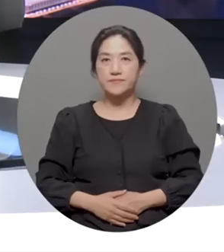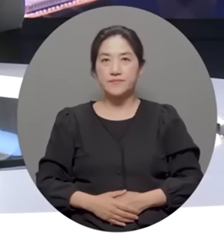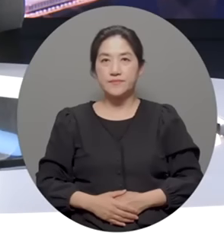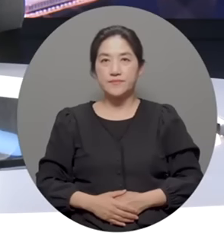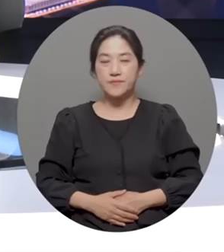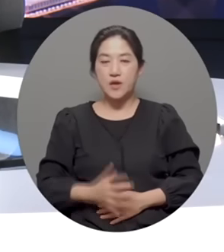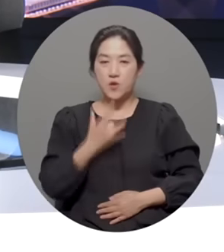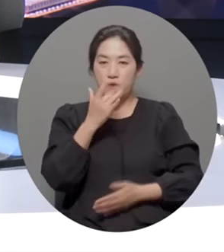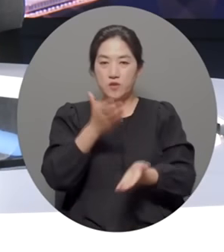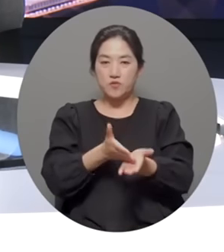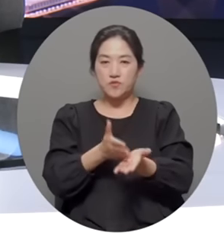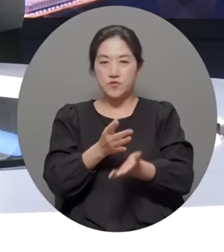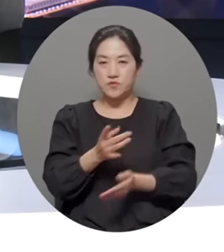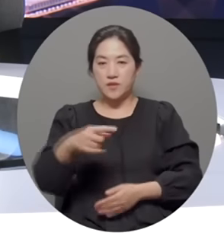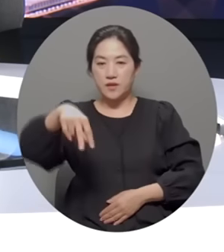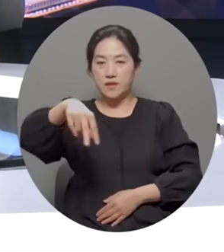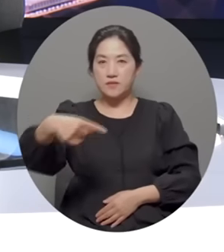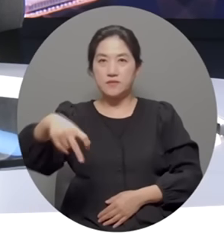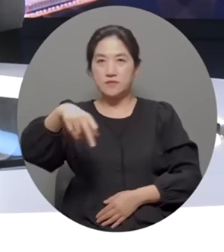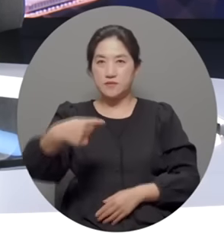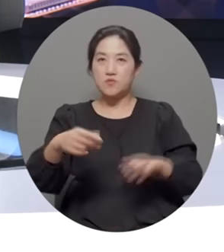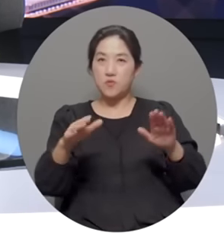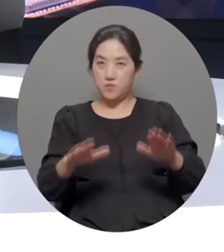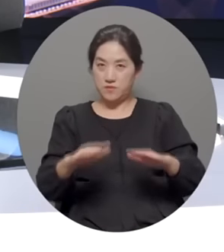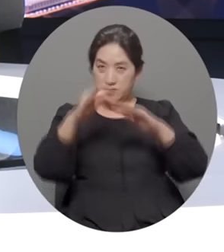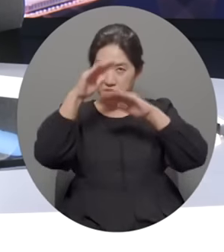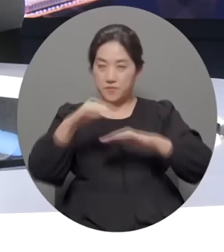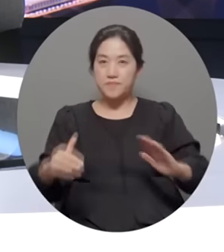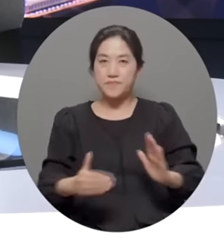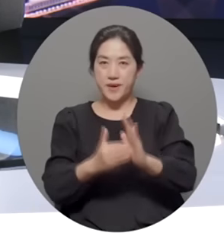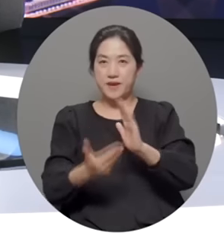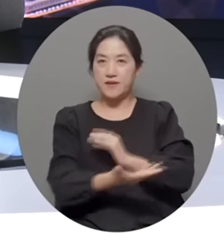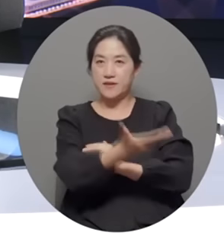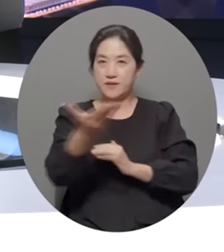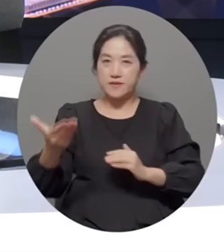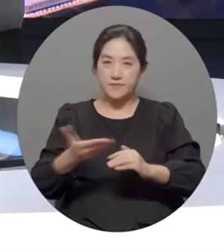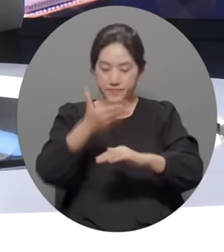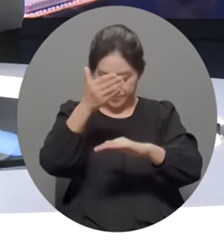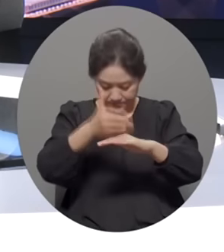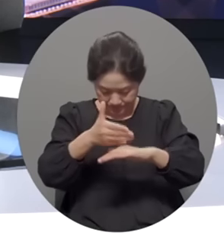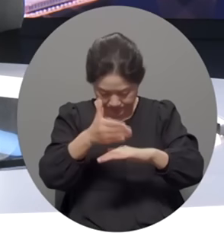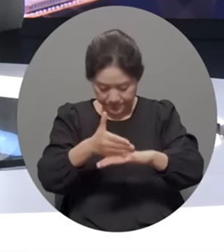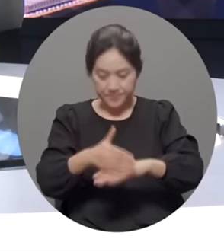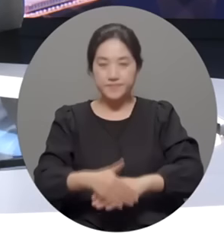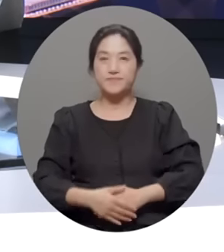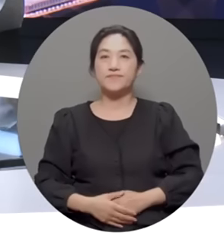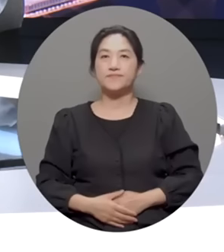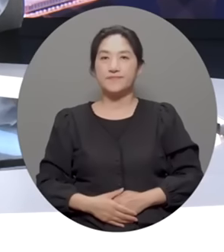화요일 뉴스데스크 오늘 순서 여기서 마치겠습니다. 시청해주신 여러분 고맙습니다.